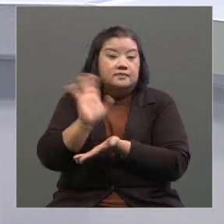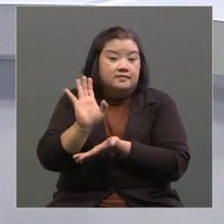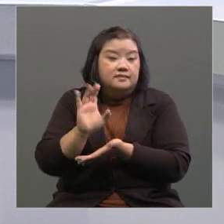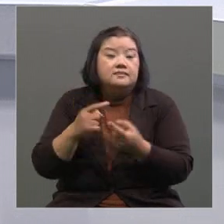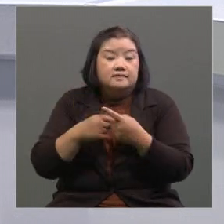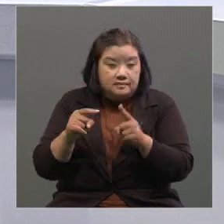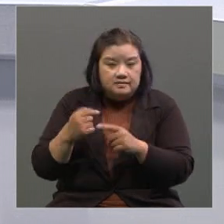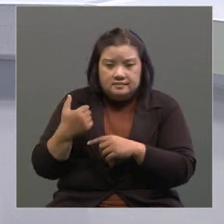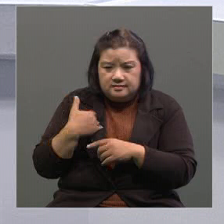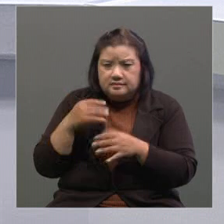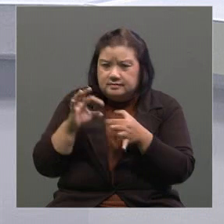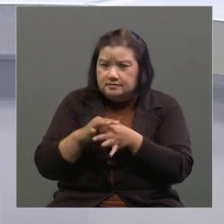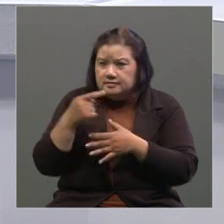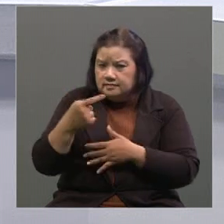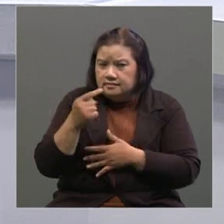จะประมาณ